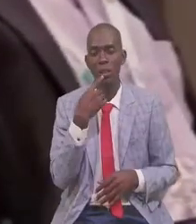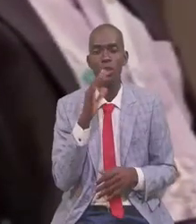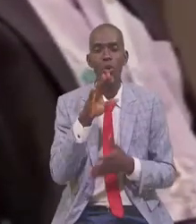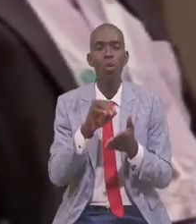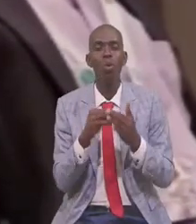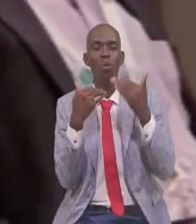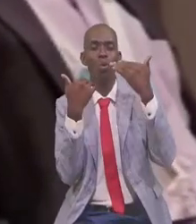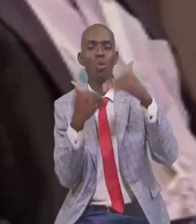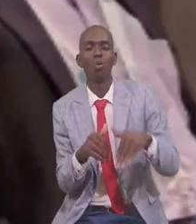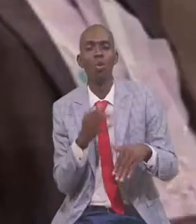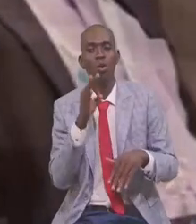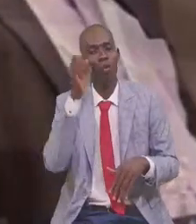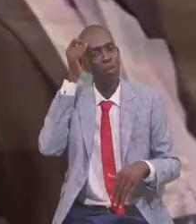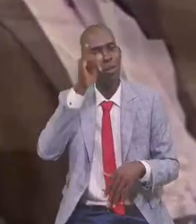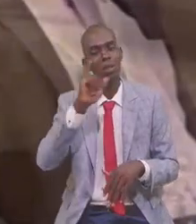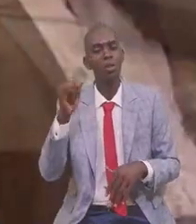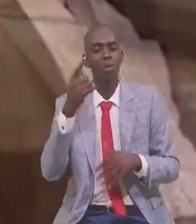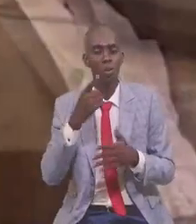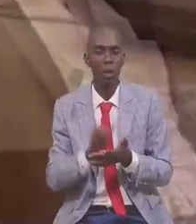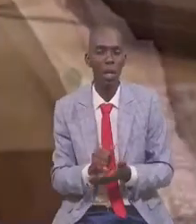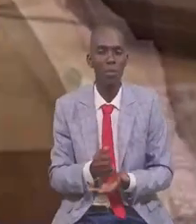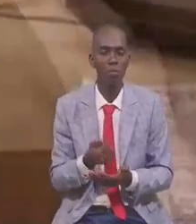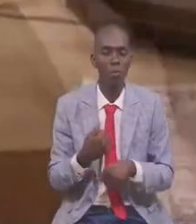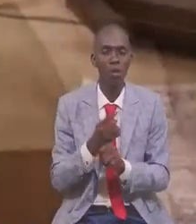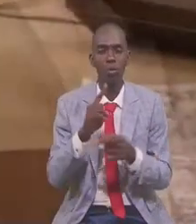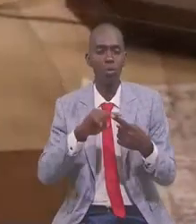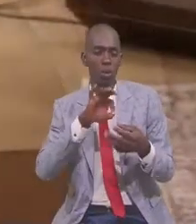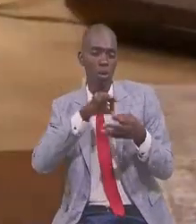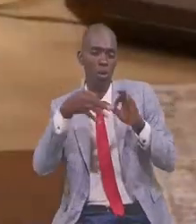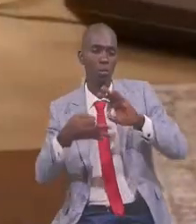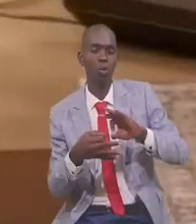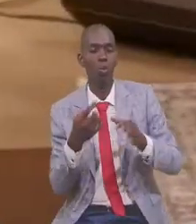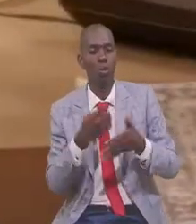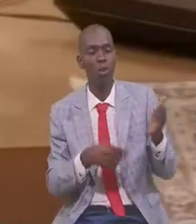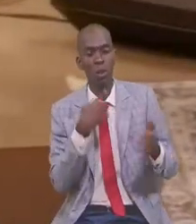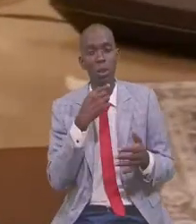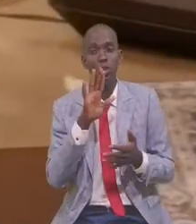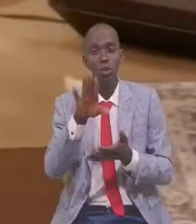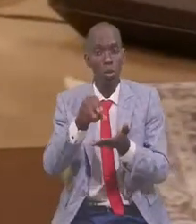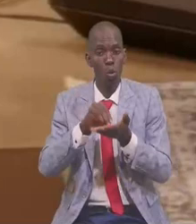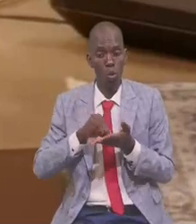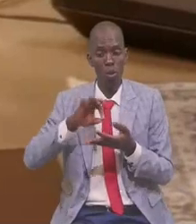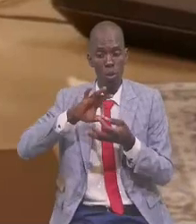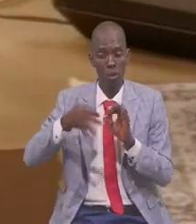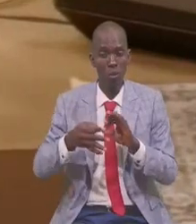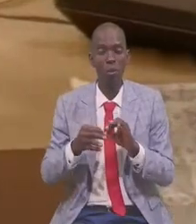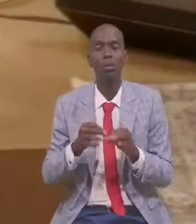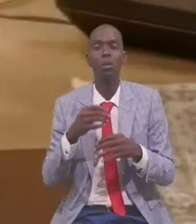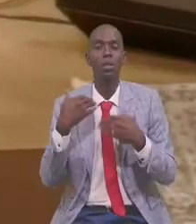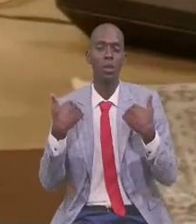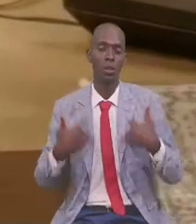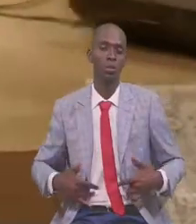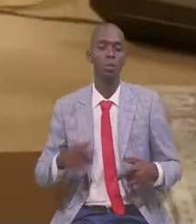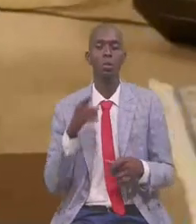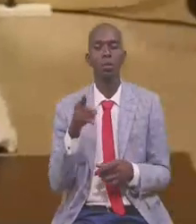qui a poussé à interpréter ce qui a été dit. Et ton interprétation t'a découragé. Il n'était pas le seul, Naomi a